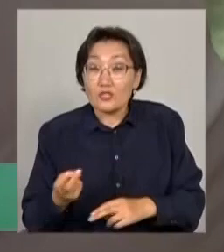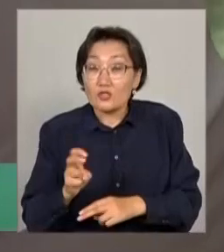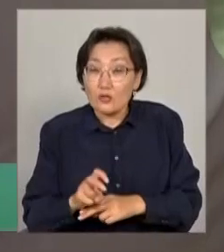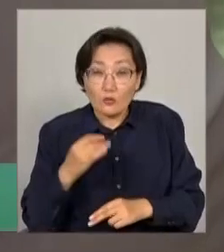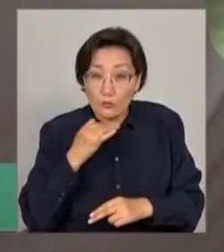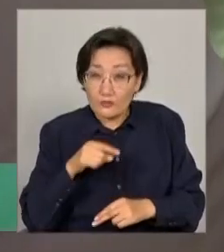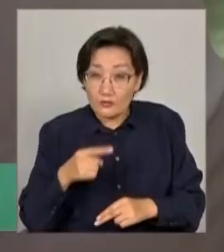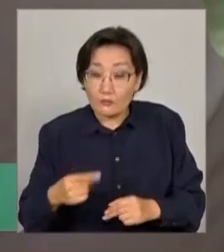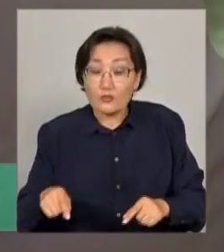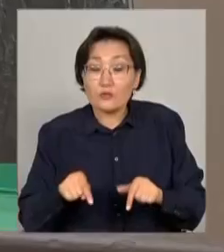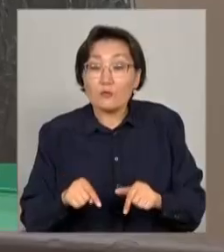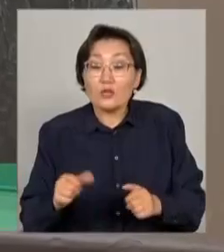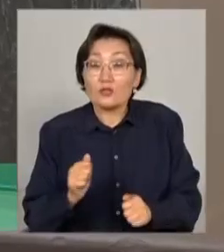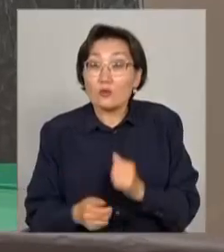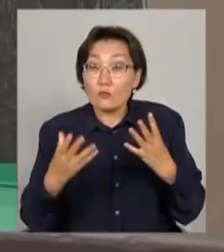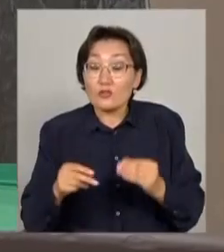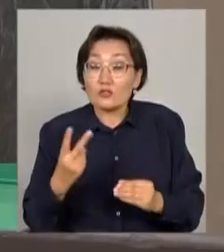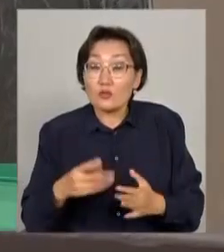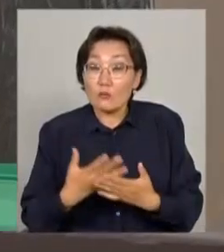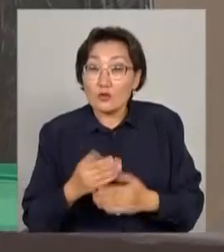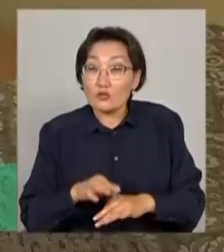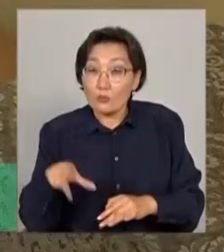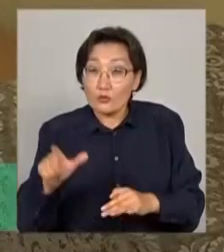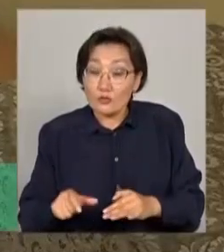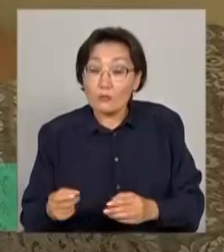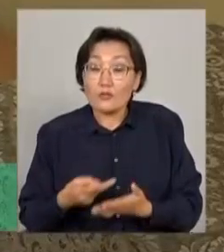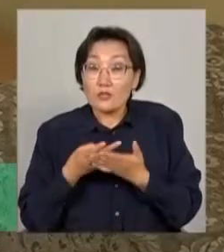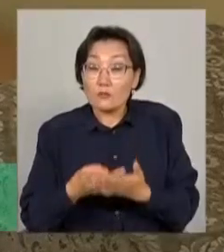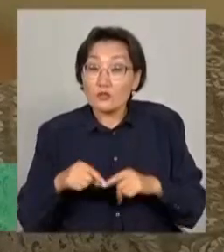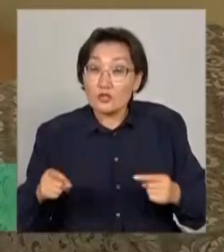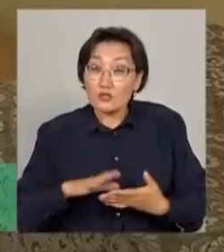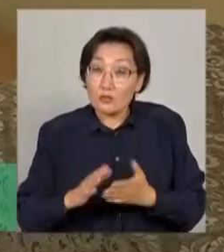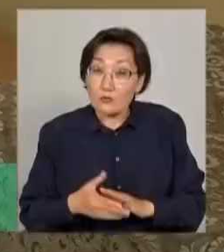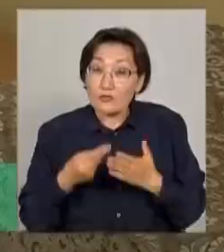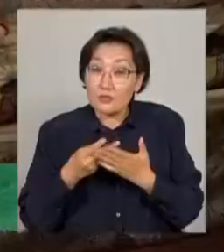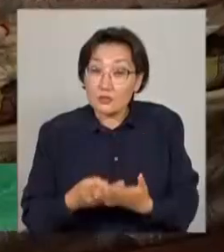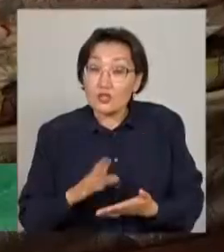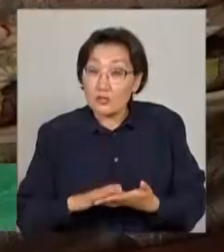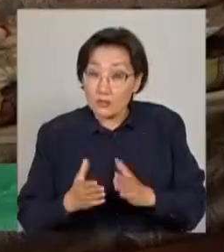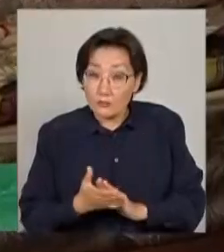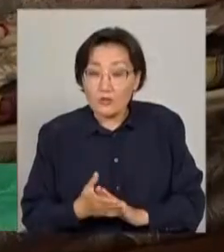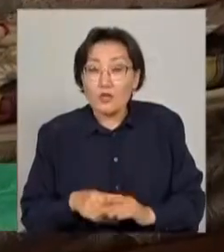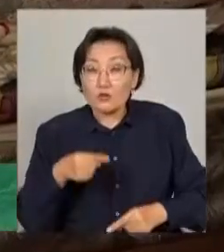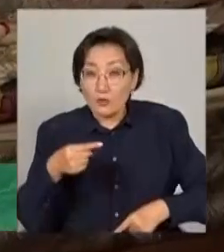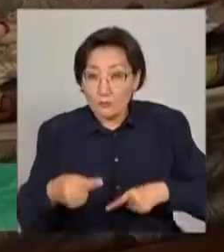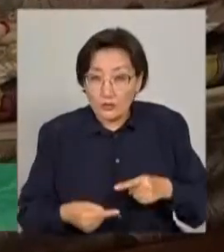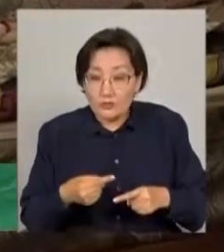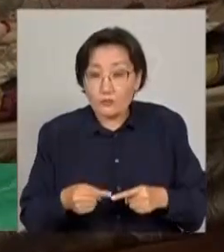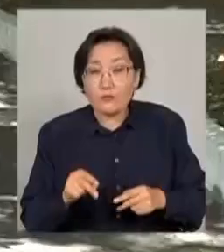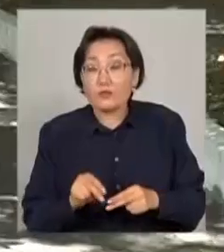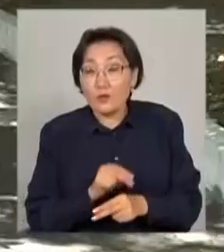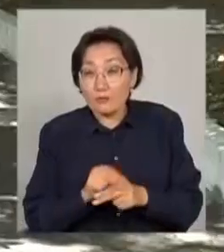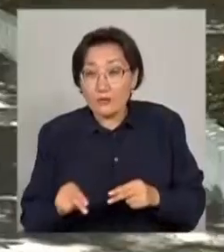көп дейді. Мұнда күніне 20-ға жуық науқас түседі күн. Түрлі жағдаймен келгендердің жай күйін тұрақты етіп ауруханадан